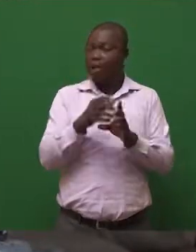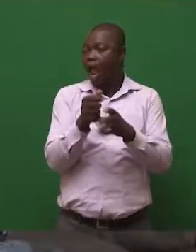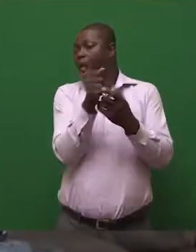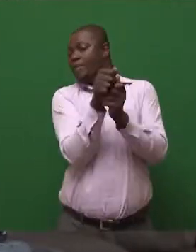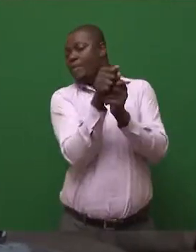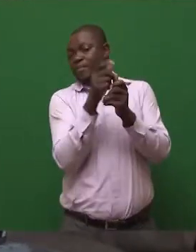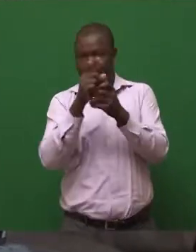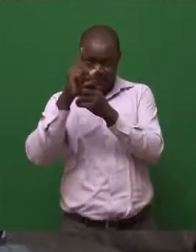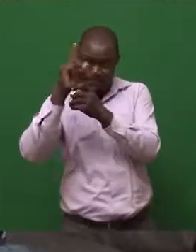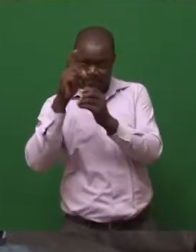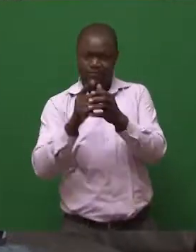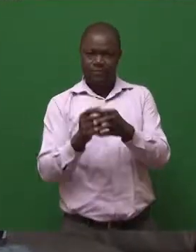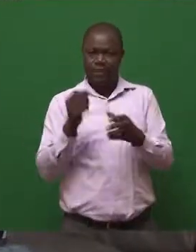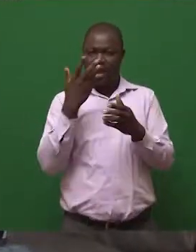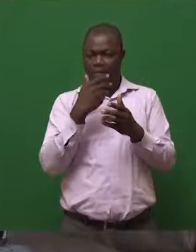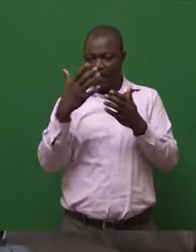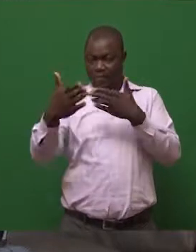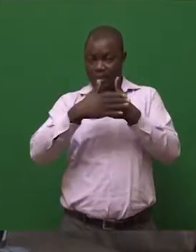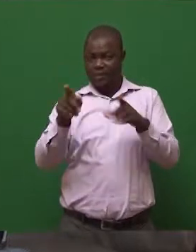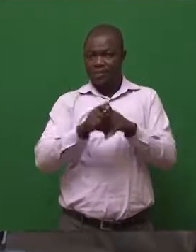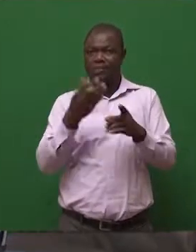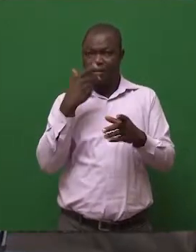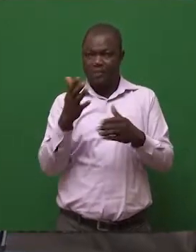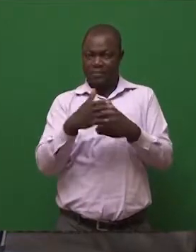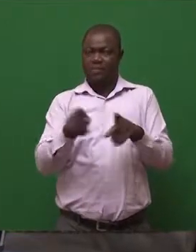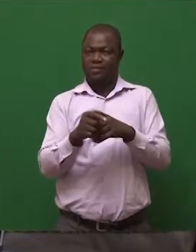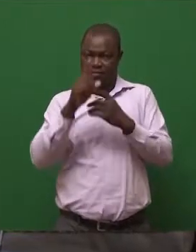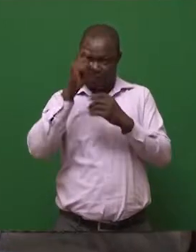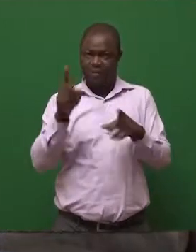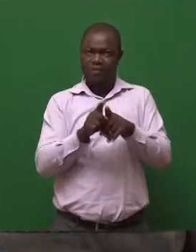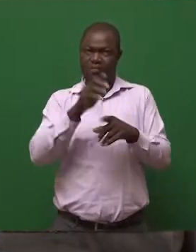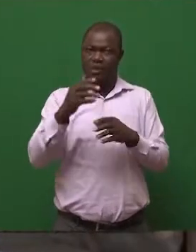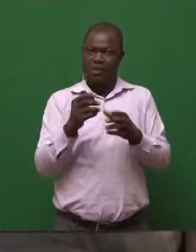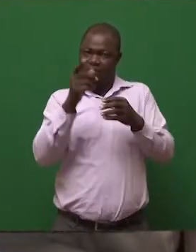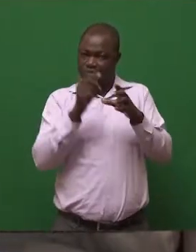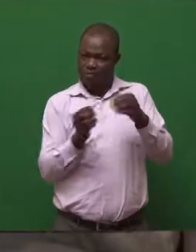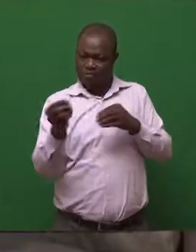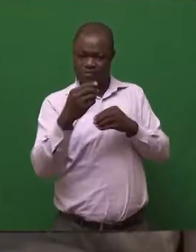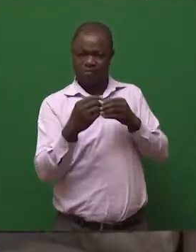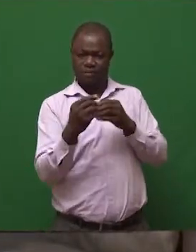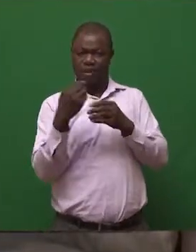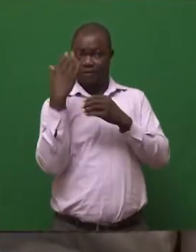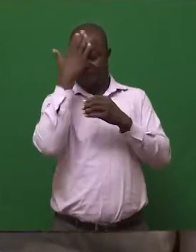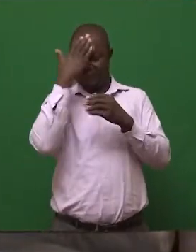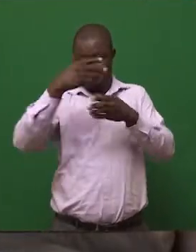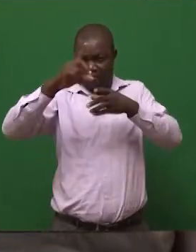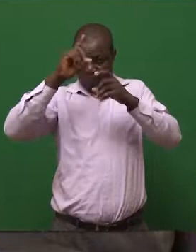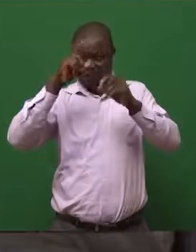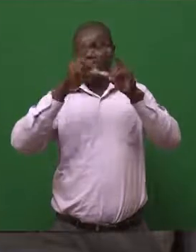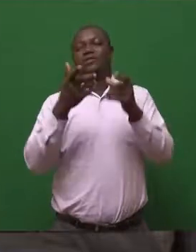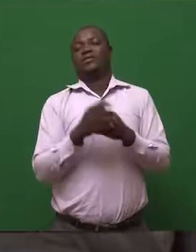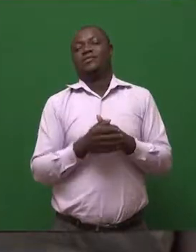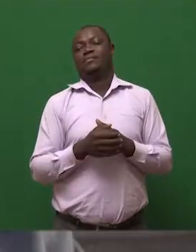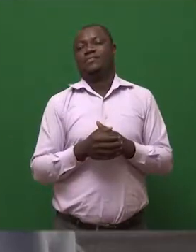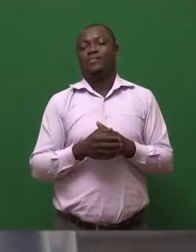mukangoona vakabata vaibva imapikicha kana akavhariridza number plate yekumashure imi kana mavapfuura pikicha yekumberi